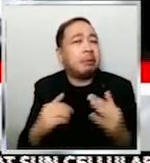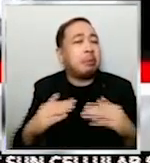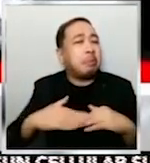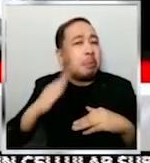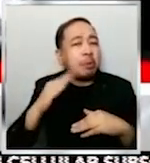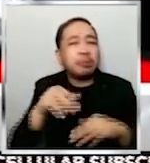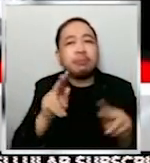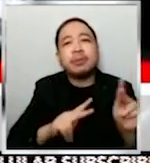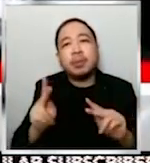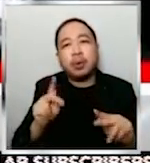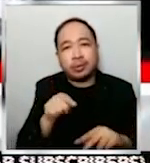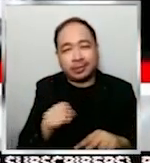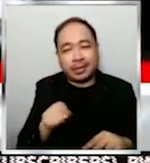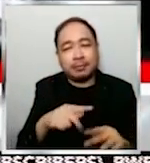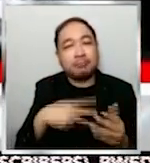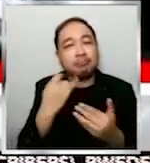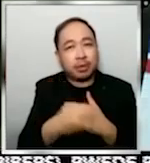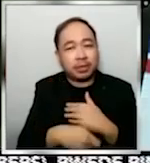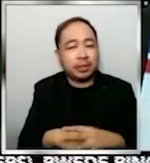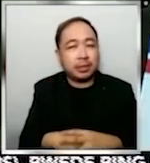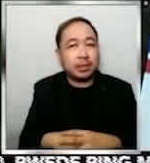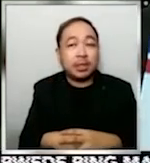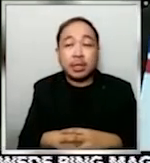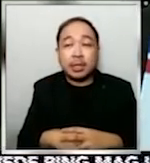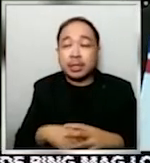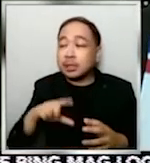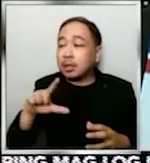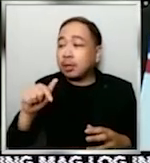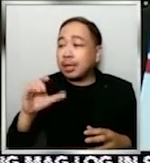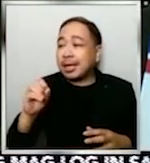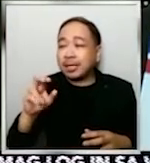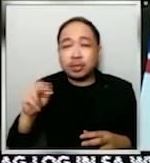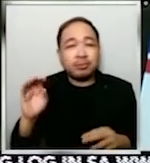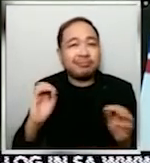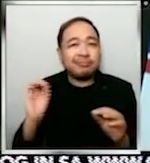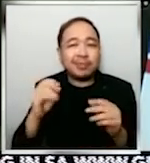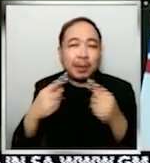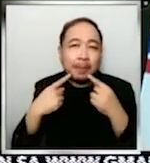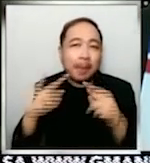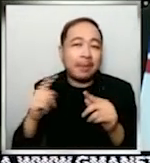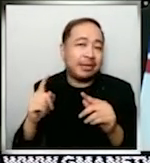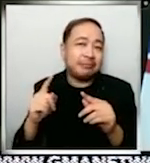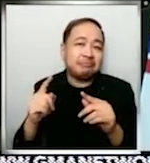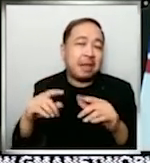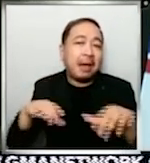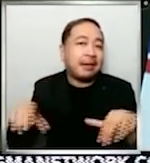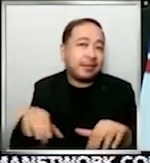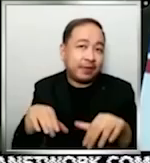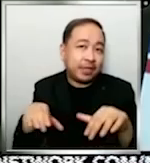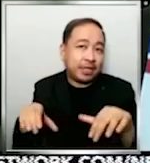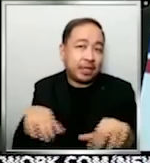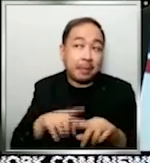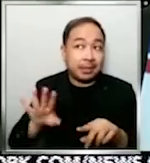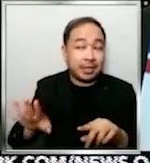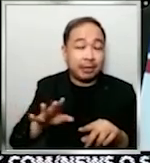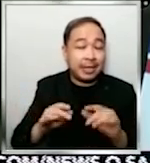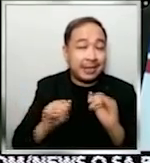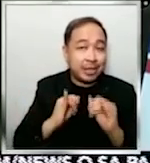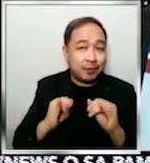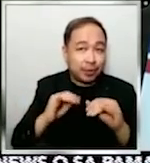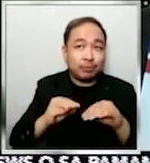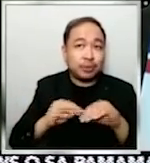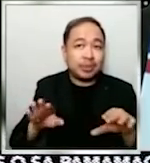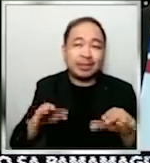public activity si Senador Ping Lacson ngayong araw. Pero sa isang press release, sinabi niya na ang pinakamainam na sandata kontra